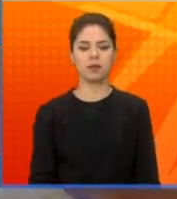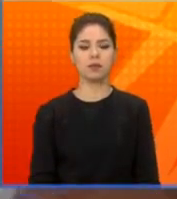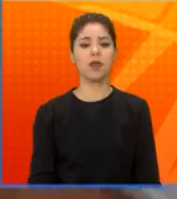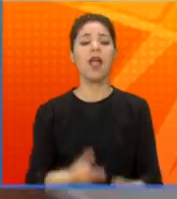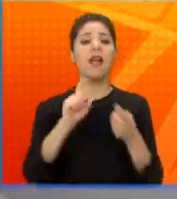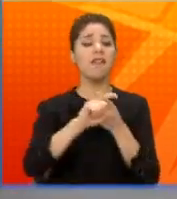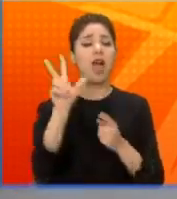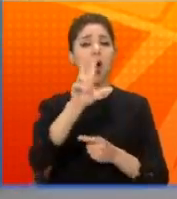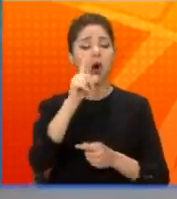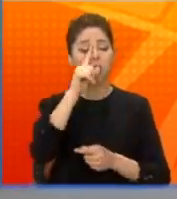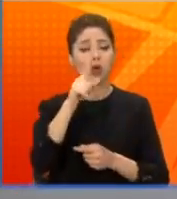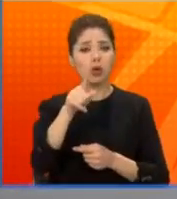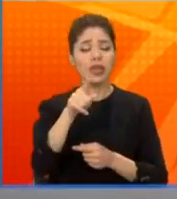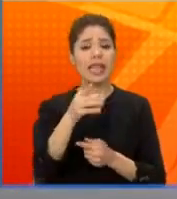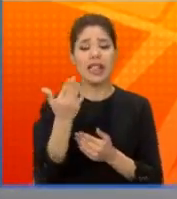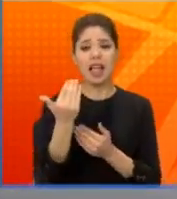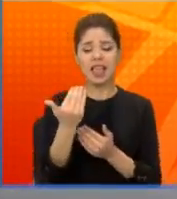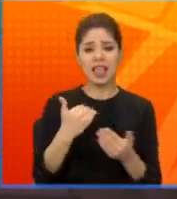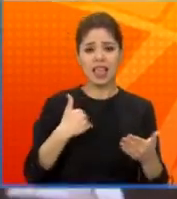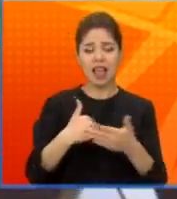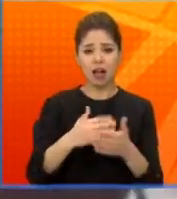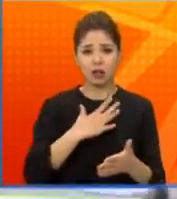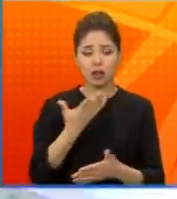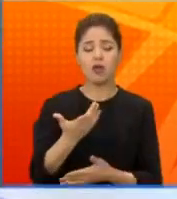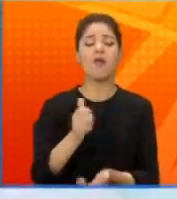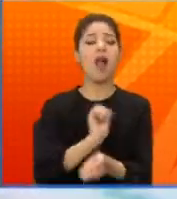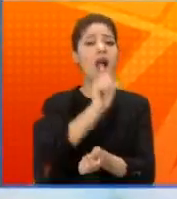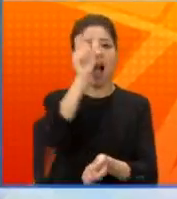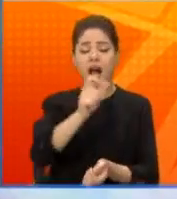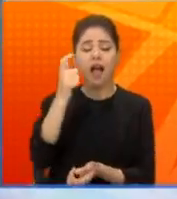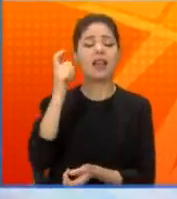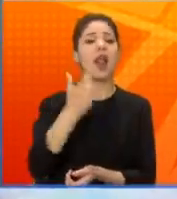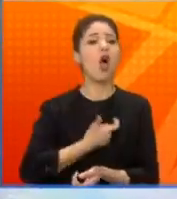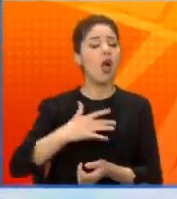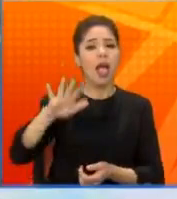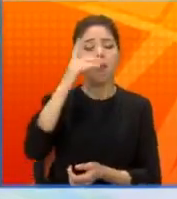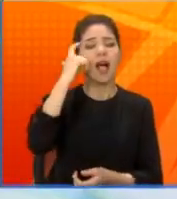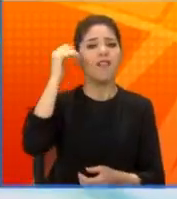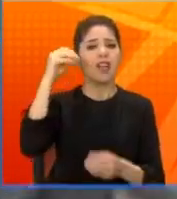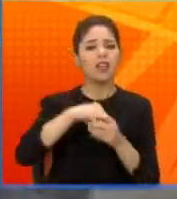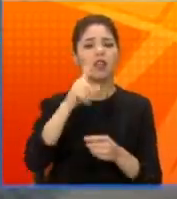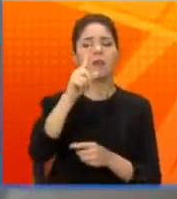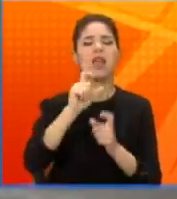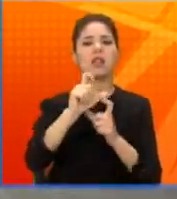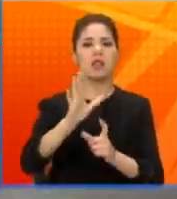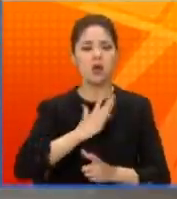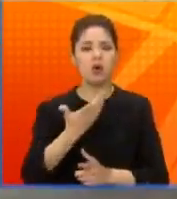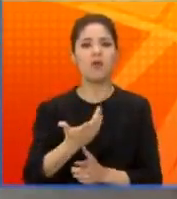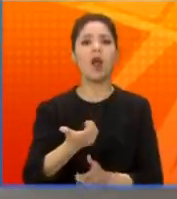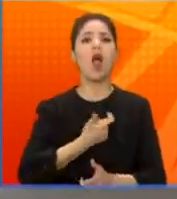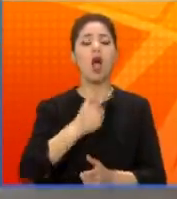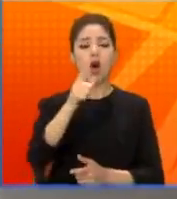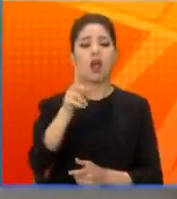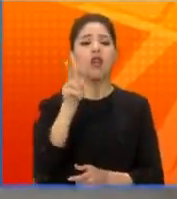Ve 30 Nisan'a sayılı günler kala hem velilerin hem de öğrencilerin aklında tek bir soru var. Öğrenciler